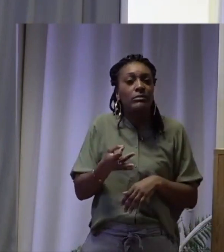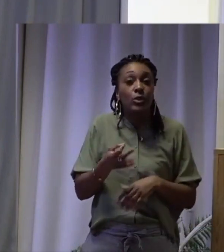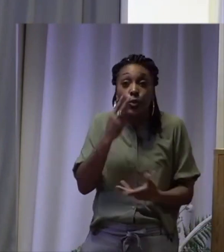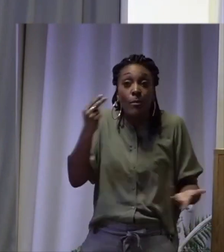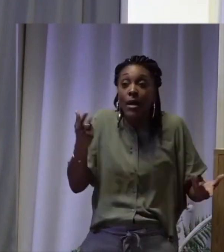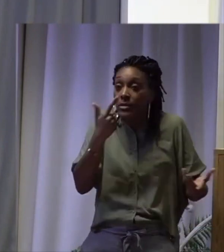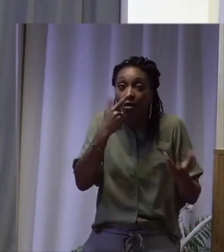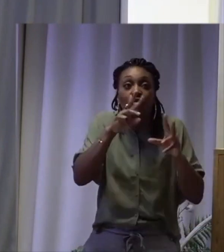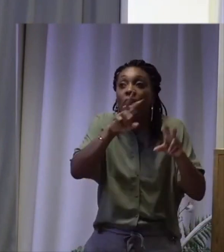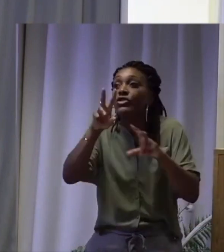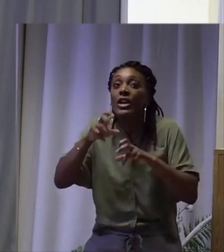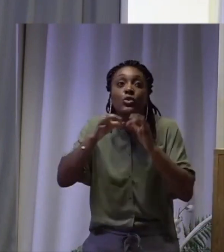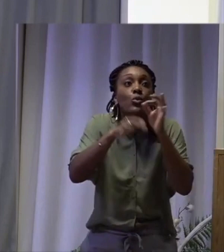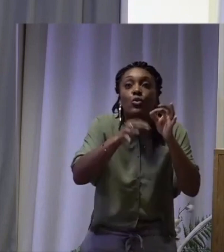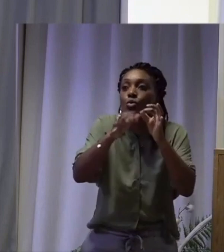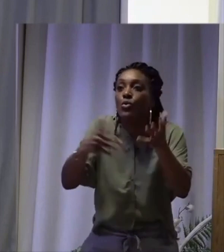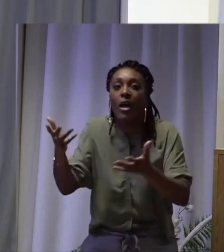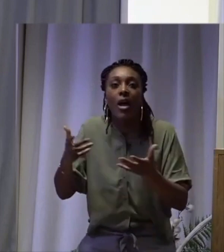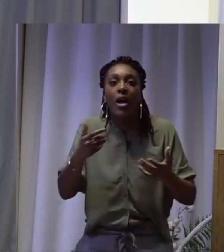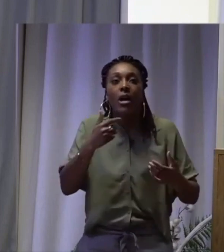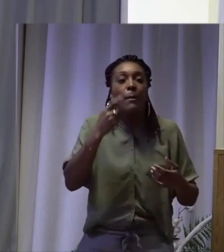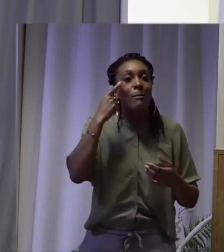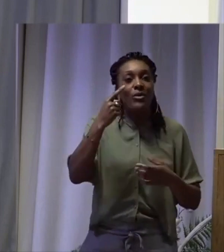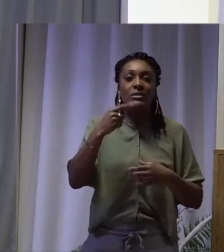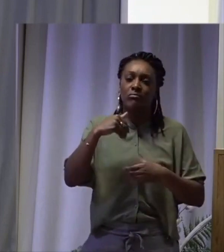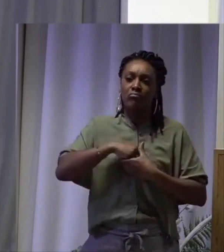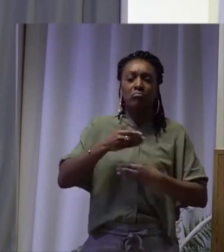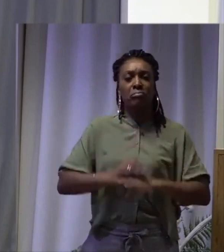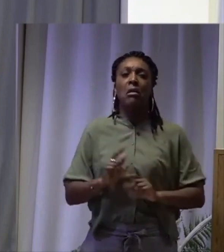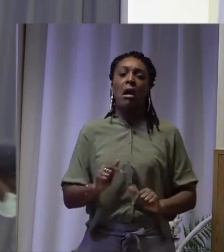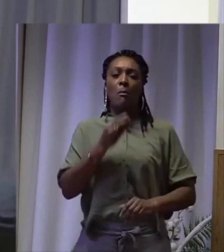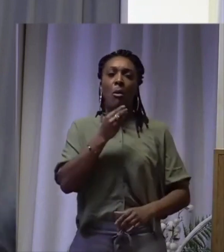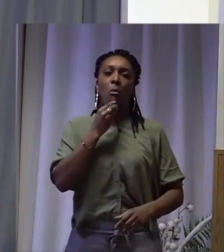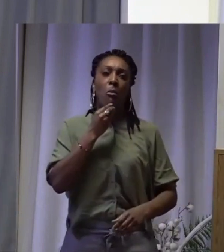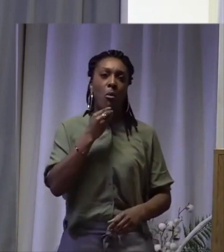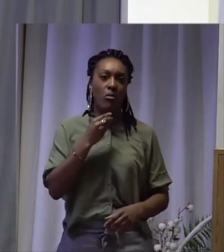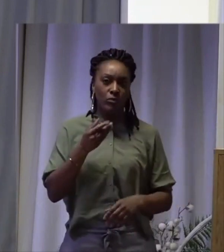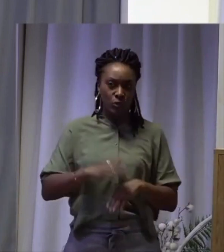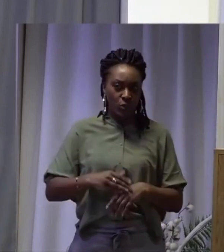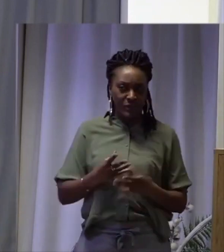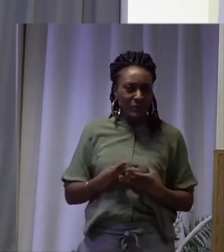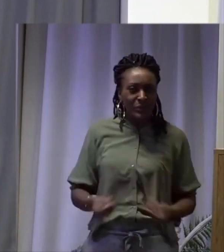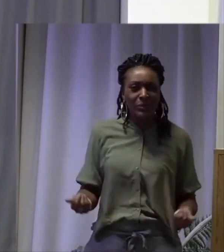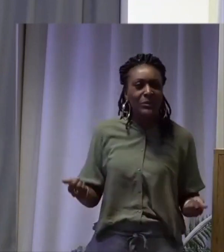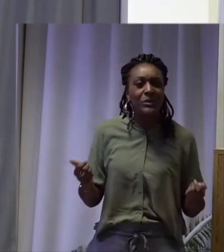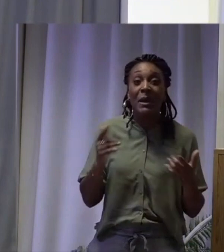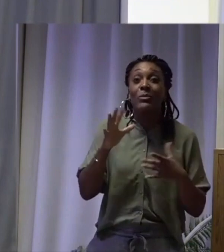ressources. Qu'il croit avoir des ressources, mais en fait qu'il n'en a pas. Et toutes les ressources qu'il a sont